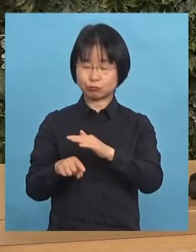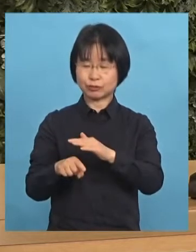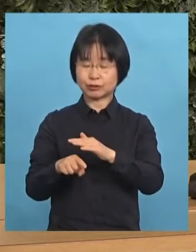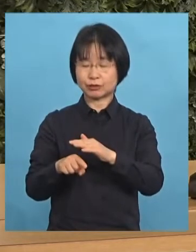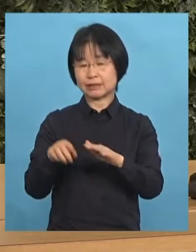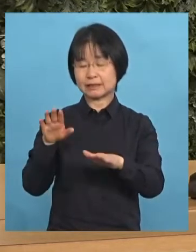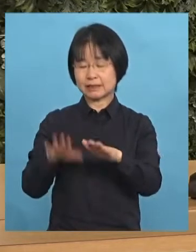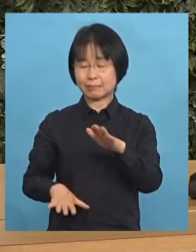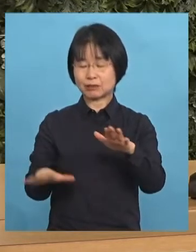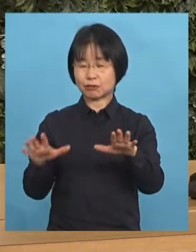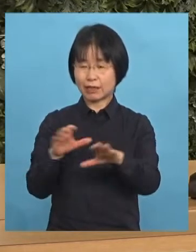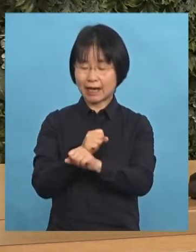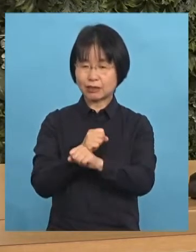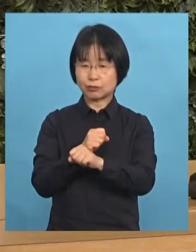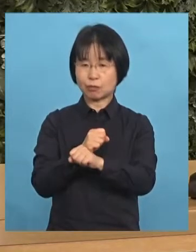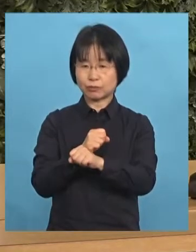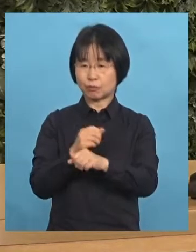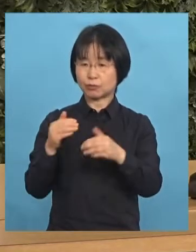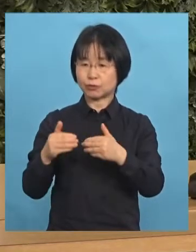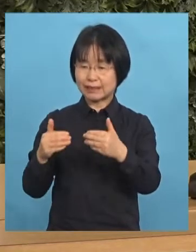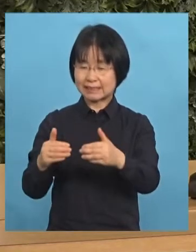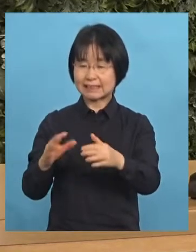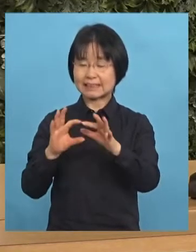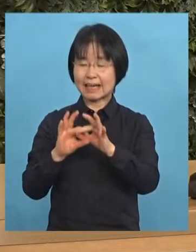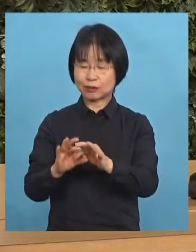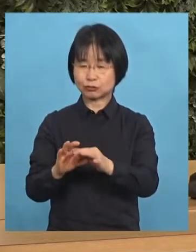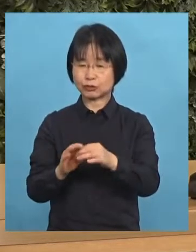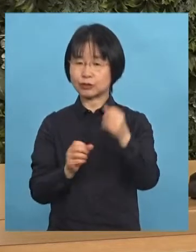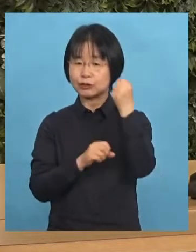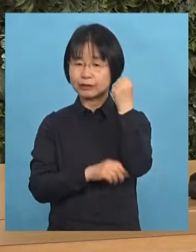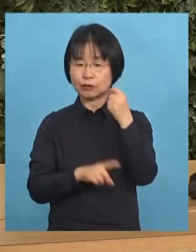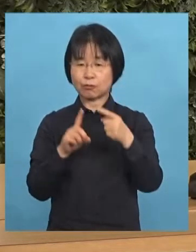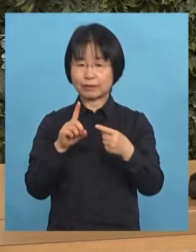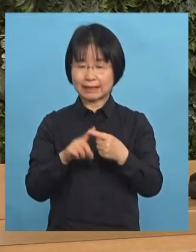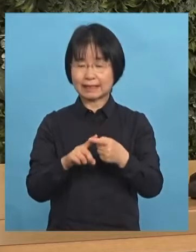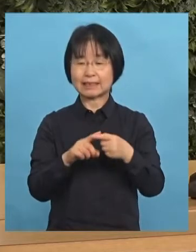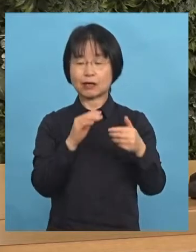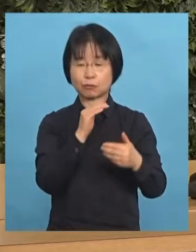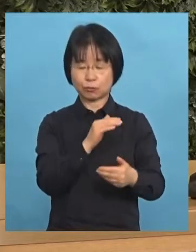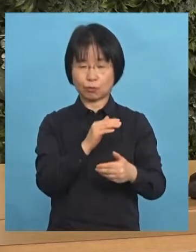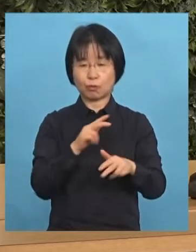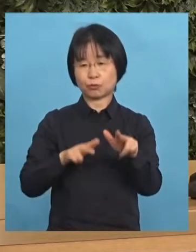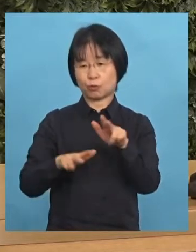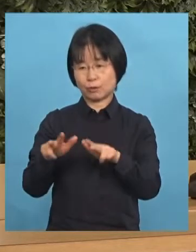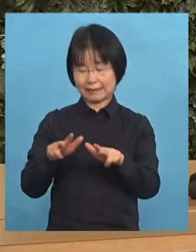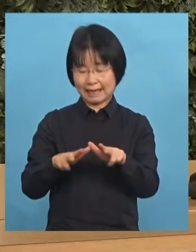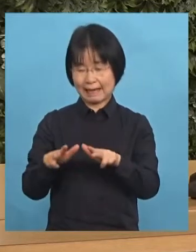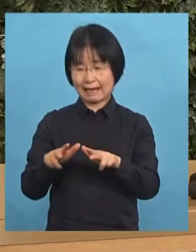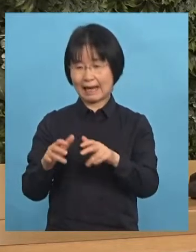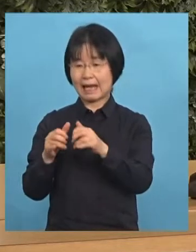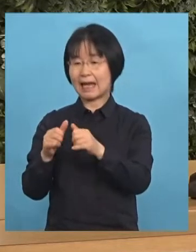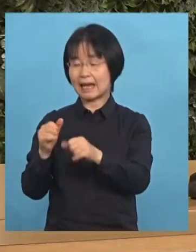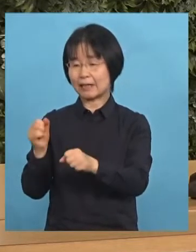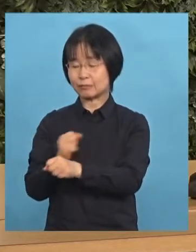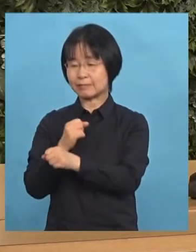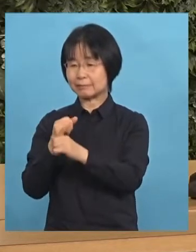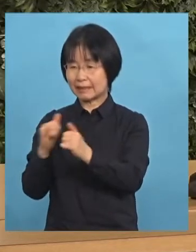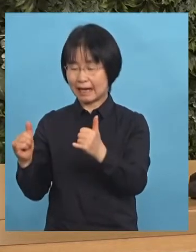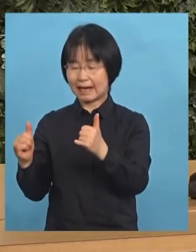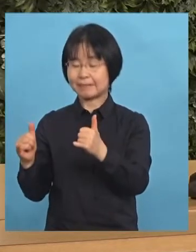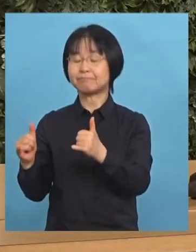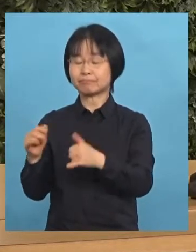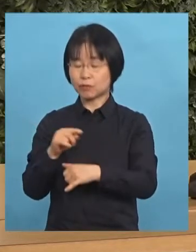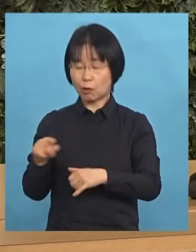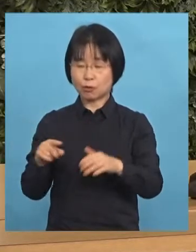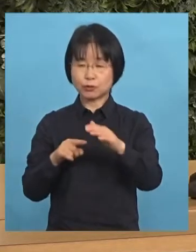する差別の解消の推進に関する基本的な事項や、行政機関、民間事業者における